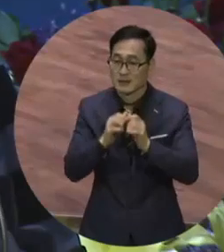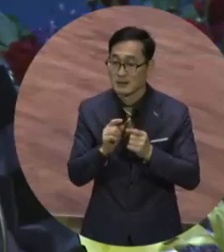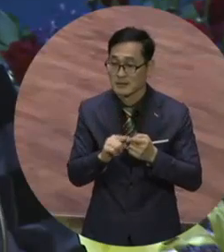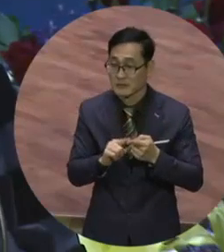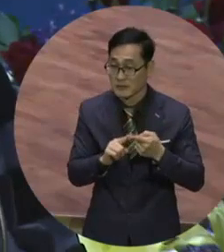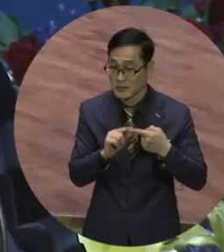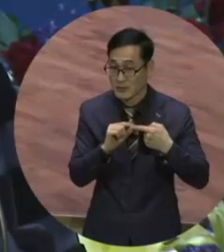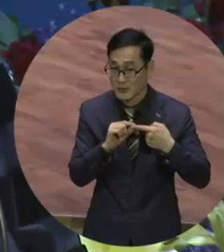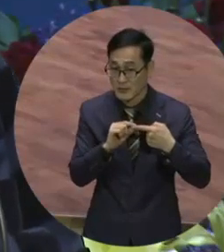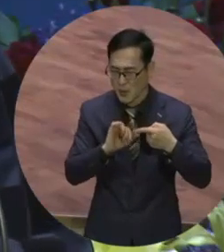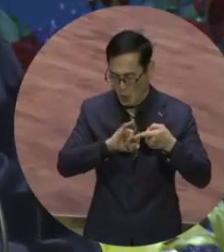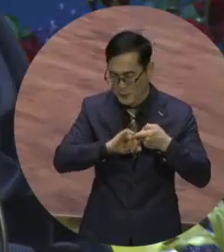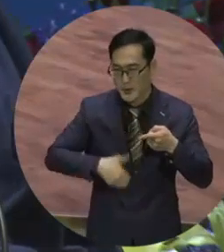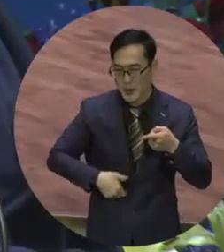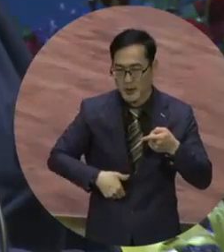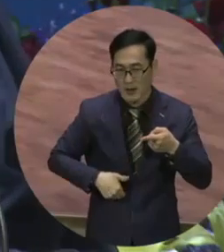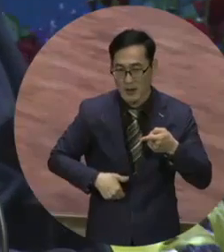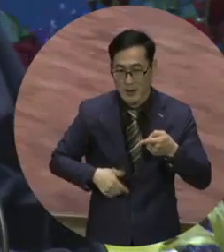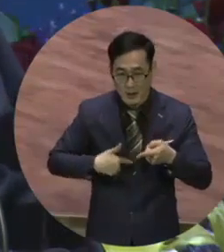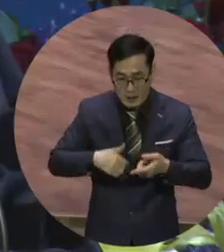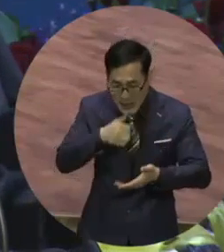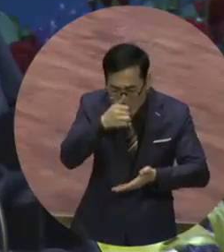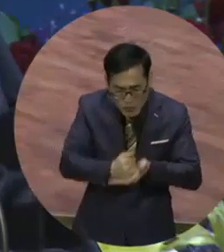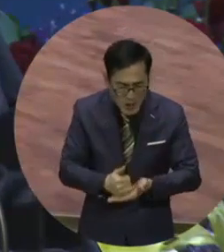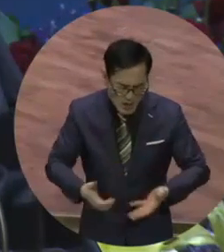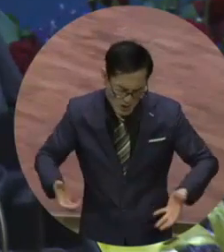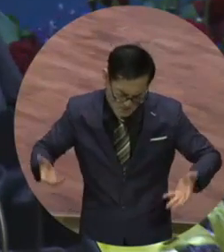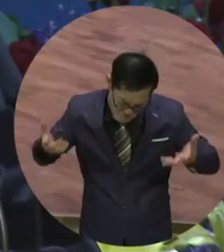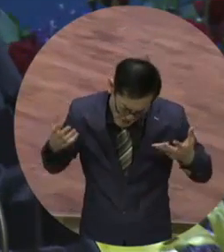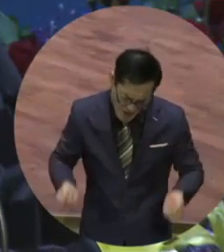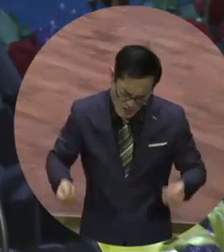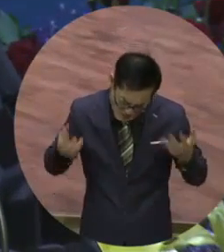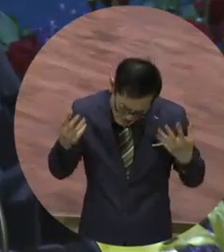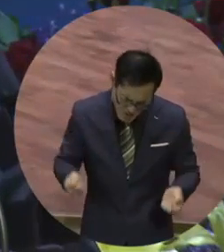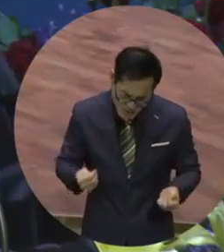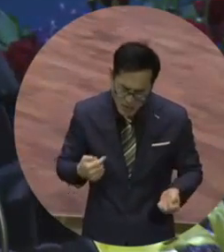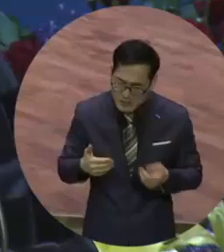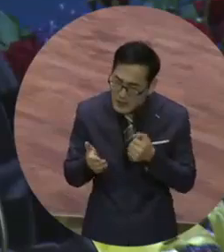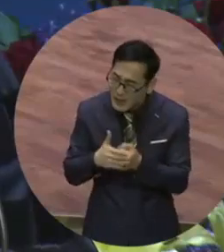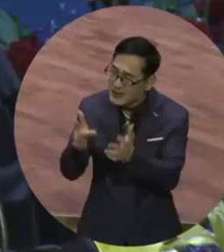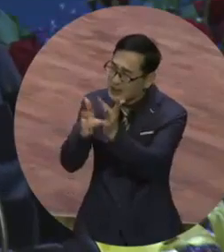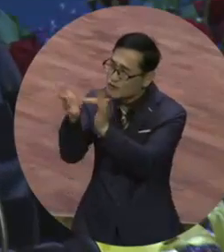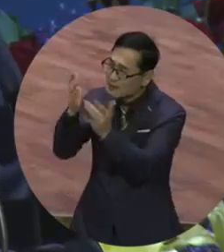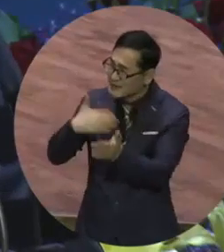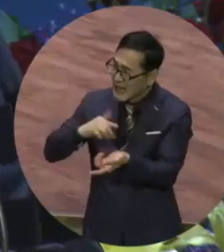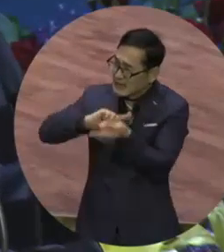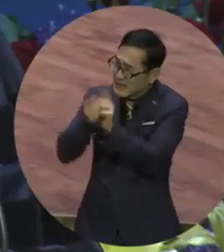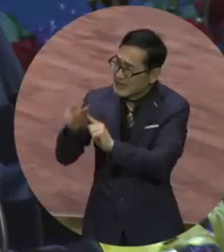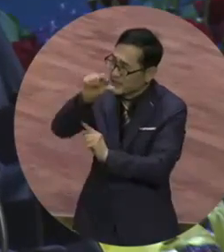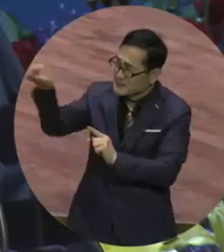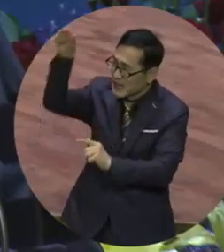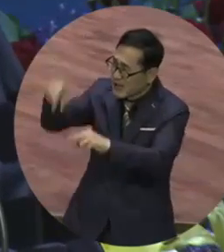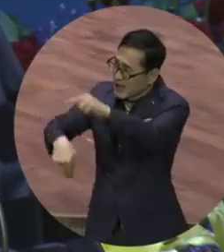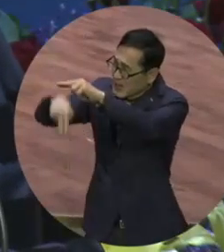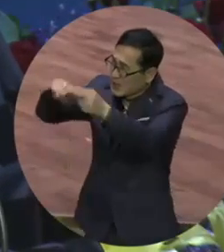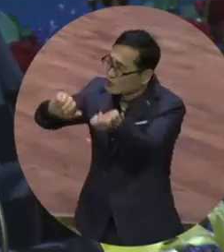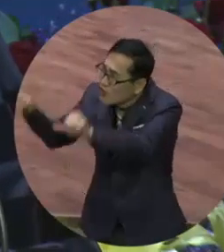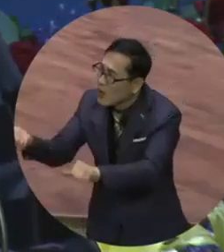큰 죄인인가? 도대체 내가 무슨 죄를 그렇게 많이 지었길래 예수님께서 내 대신